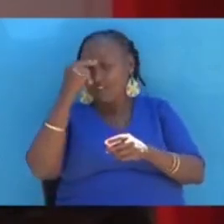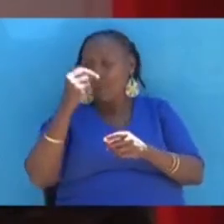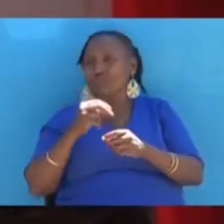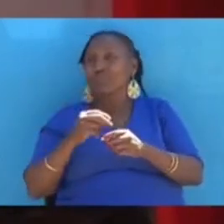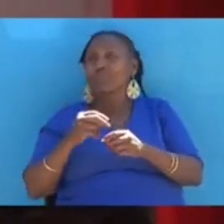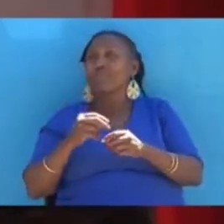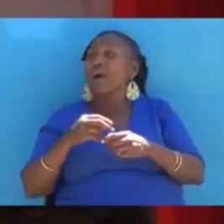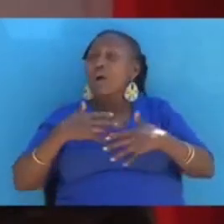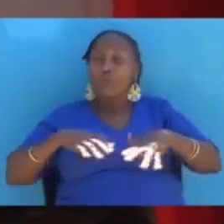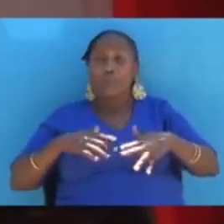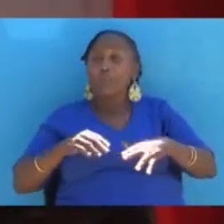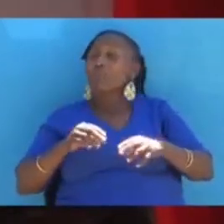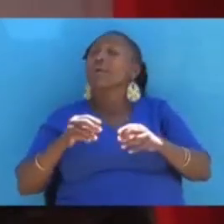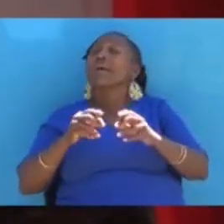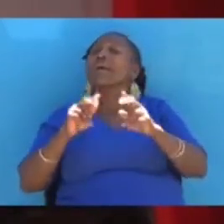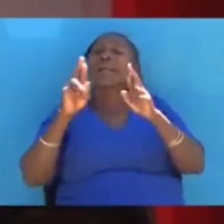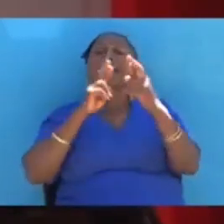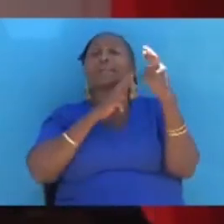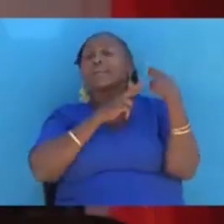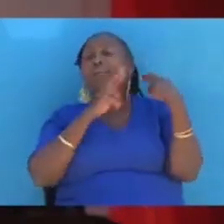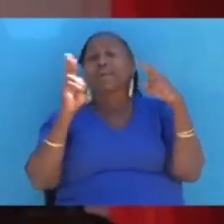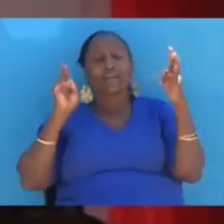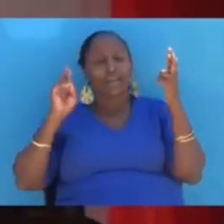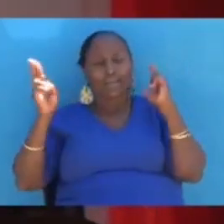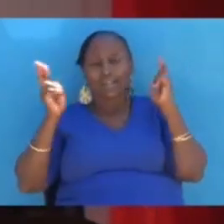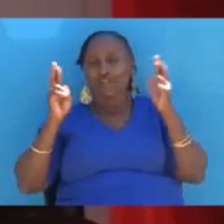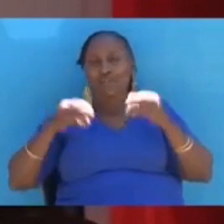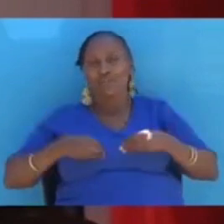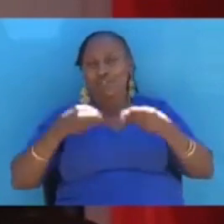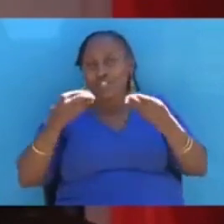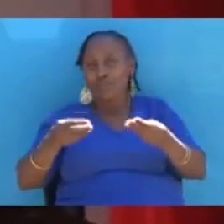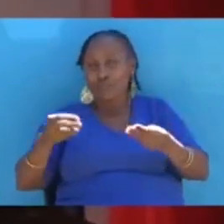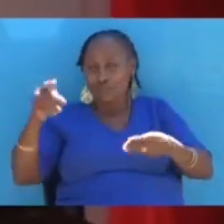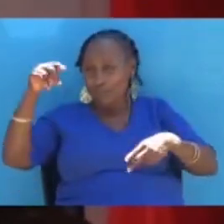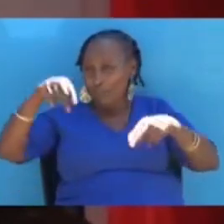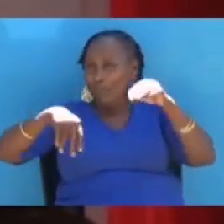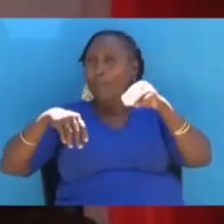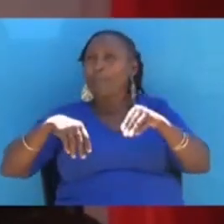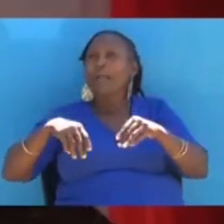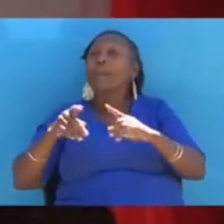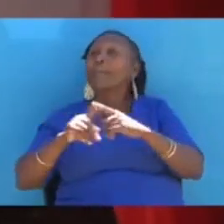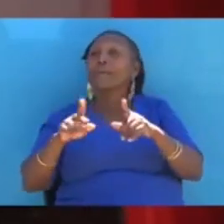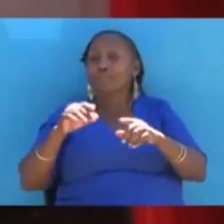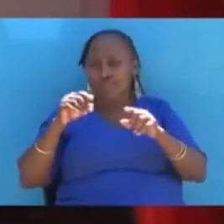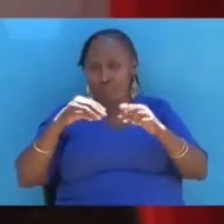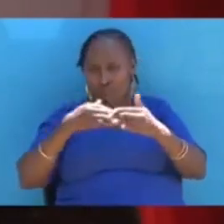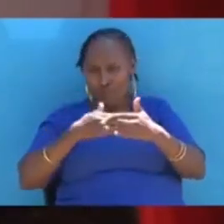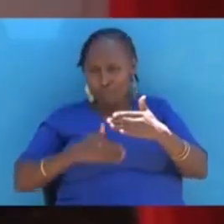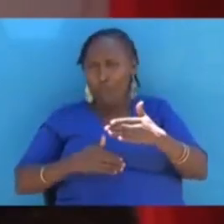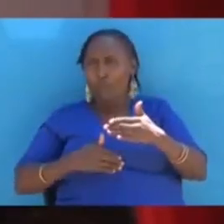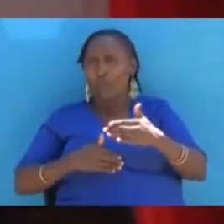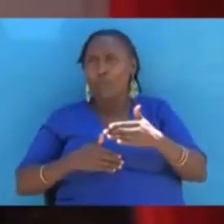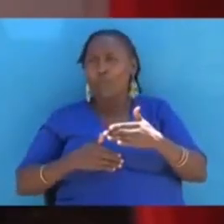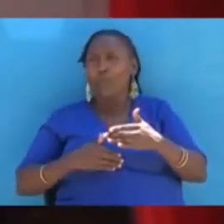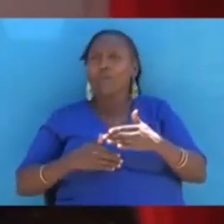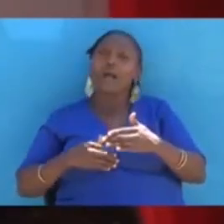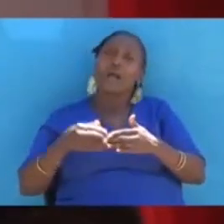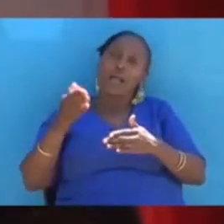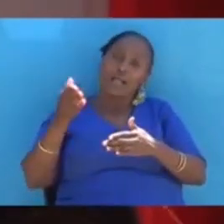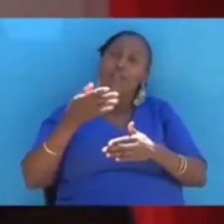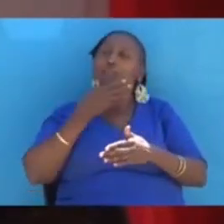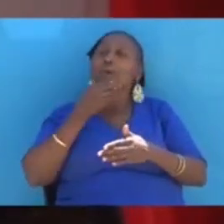yako. Lakini kabla hiyo kufanyika, yule mzee akafika hapa na uongo na